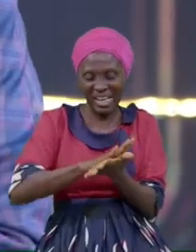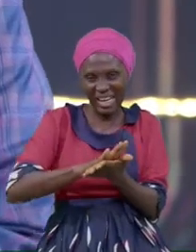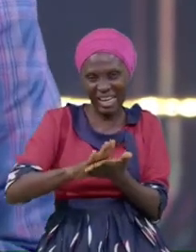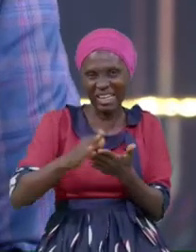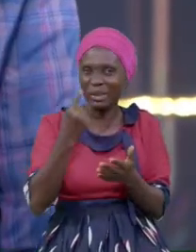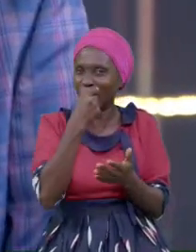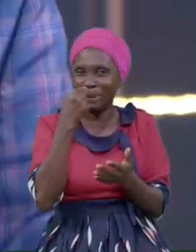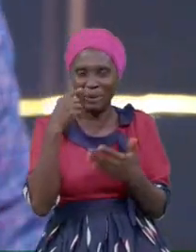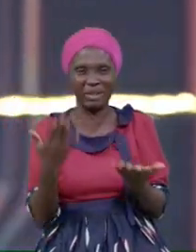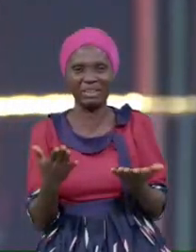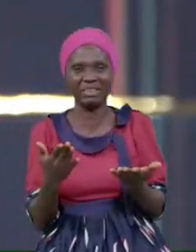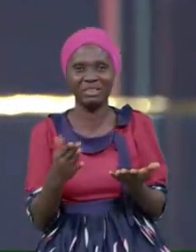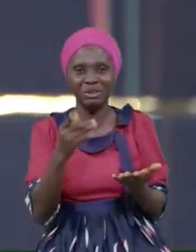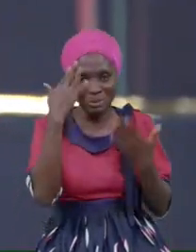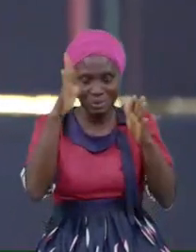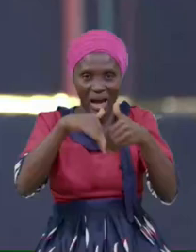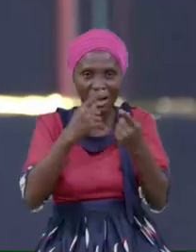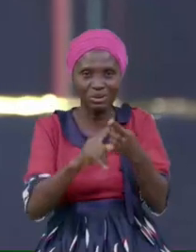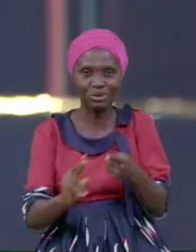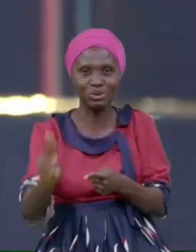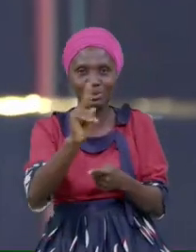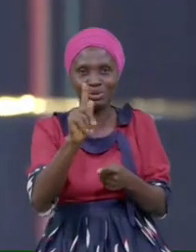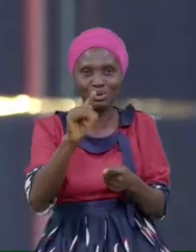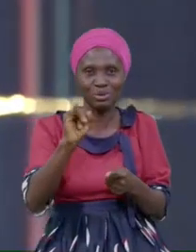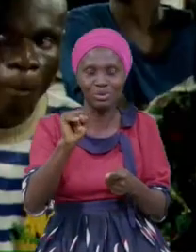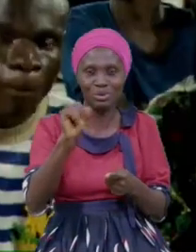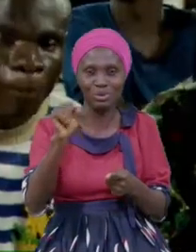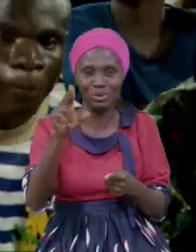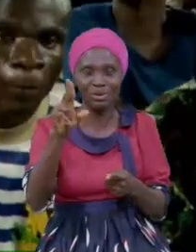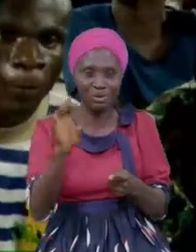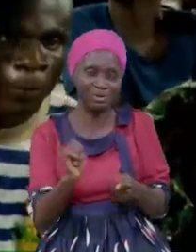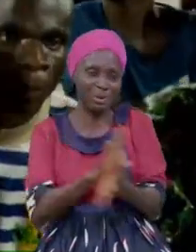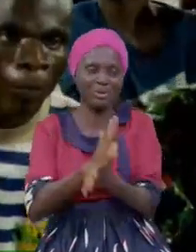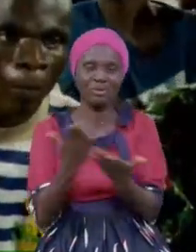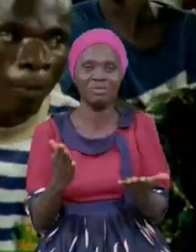cela. Tu auras quelque chose de meilleur. Toi là-bas, tu auras quelque chose de meilleur.